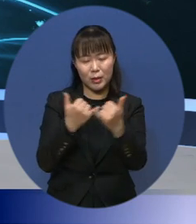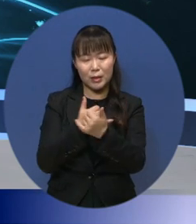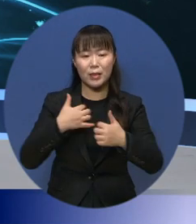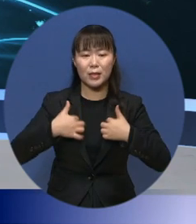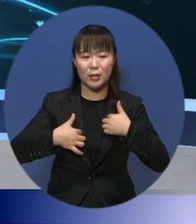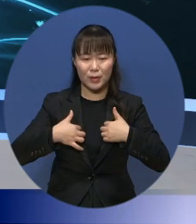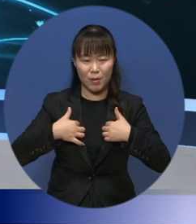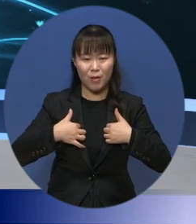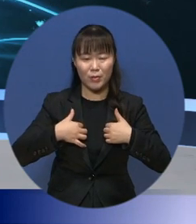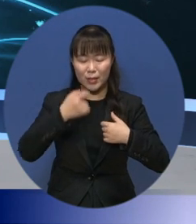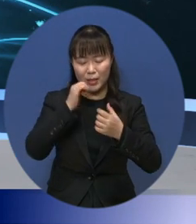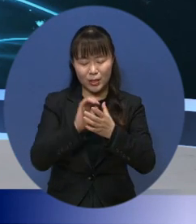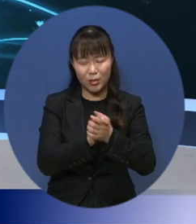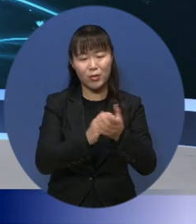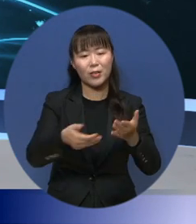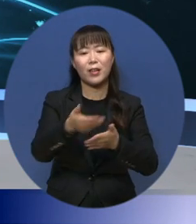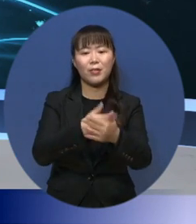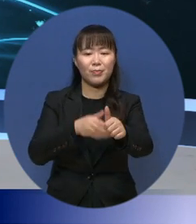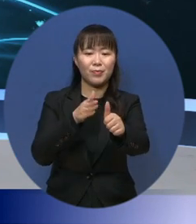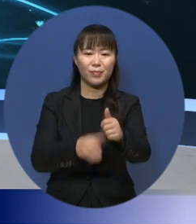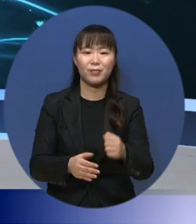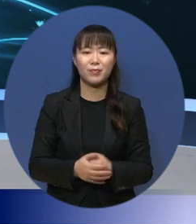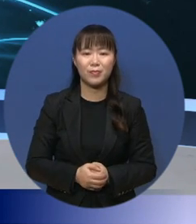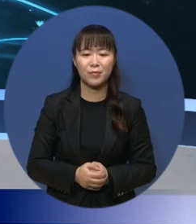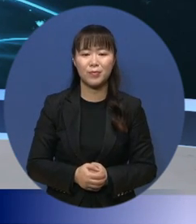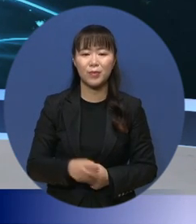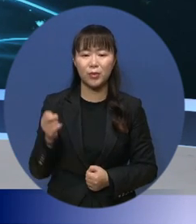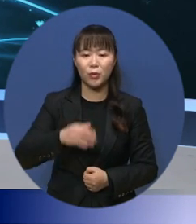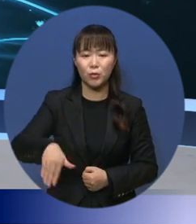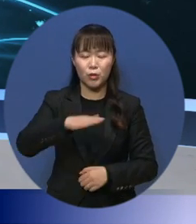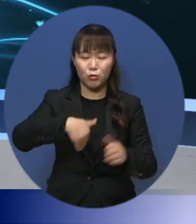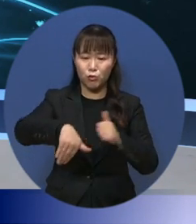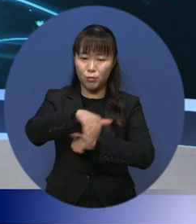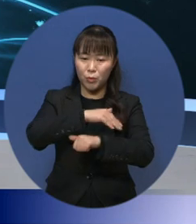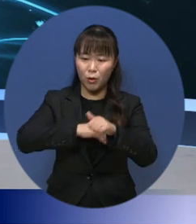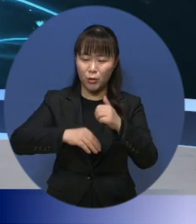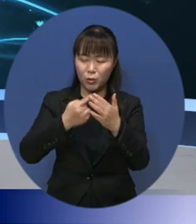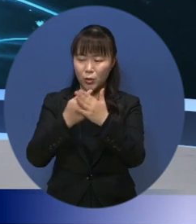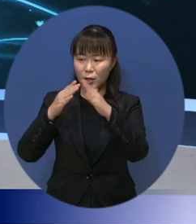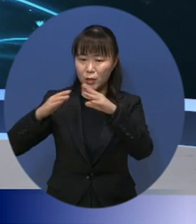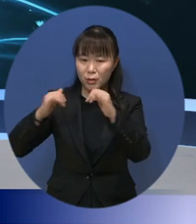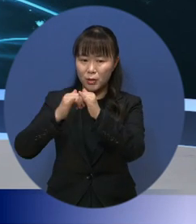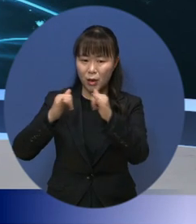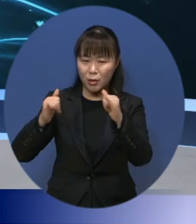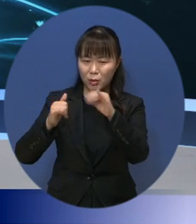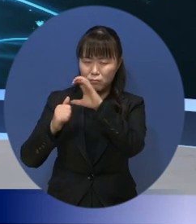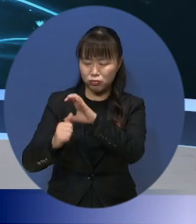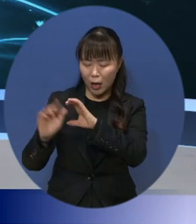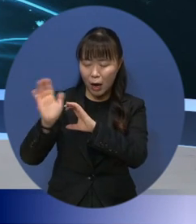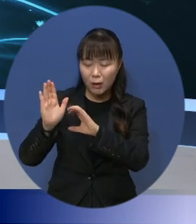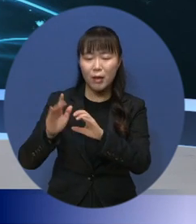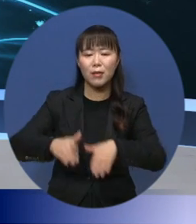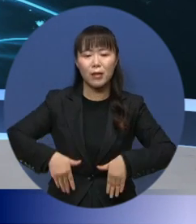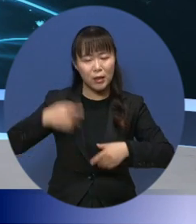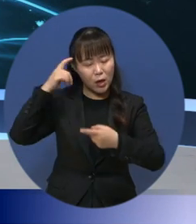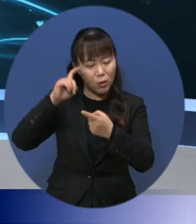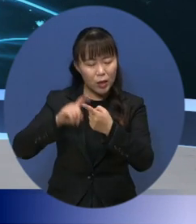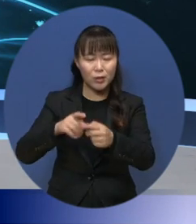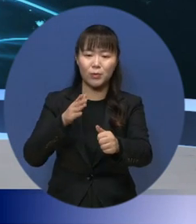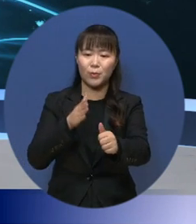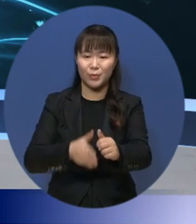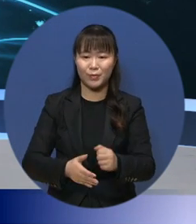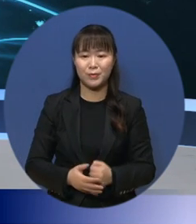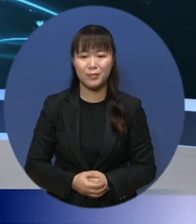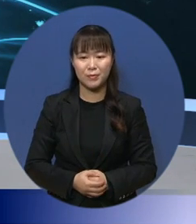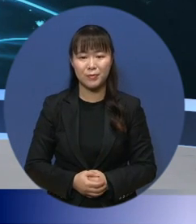즐겁고 훈훈한 정을 나누시기 바랍니다. 또한 우리 주위 소외된 이웃들이 고립되지 않도록 따뜻한 관심을